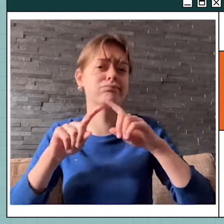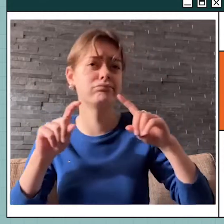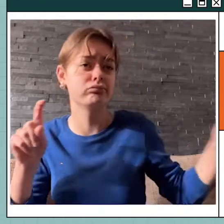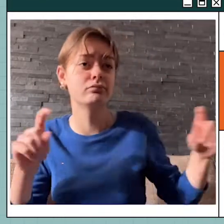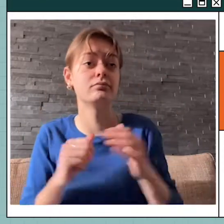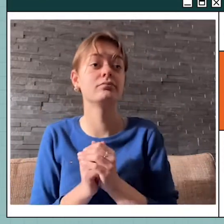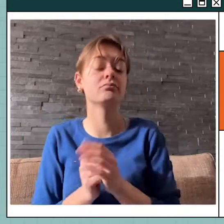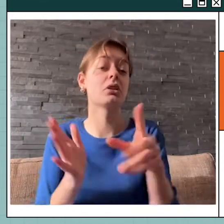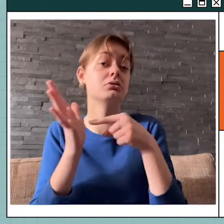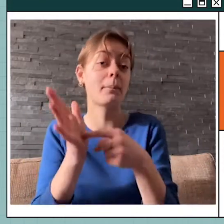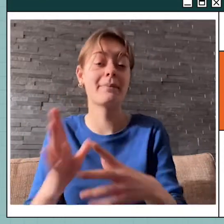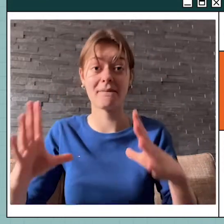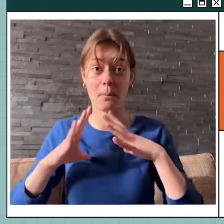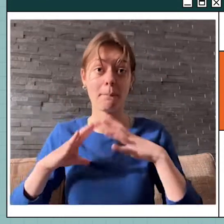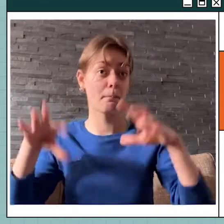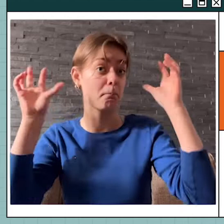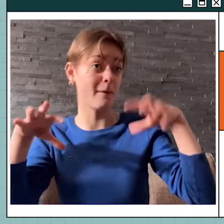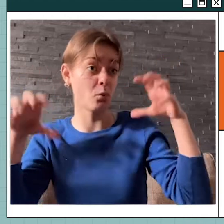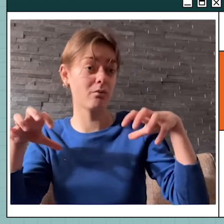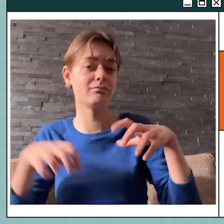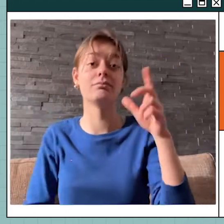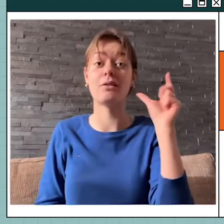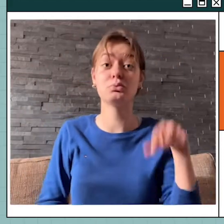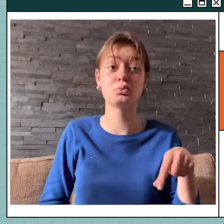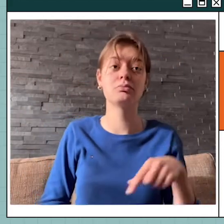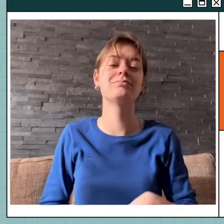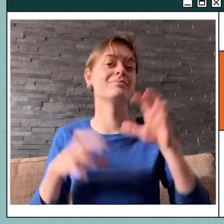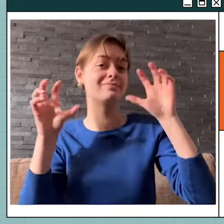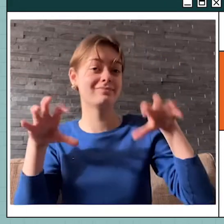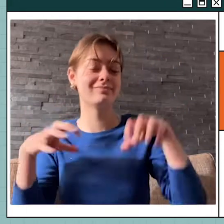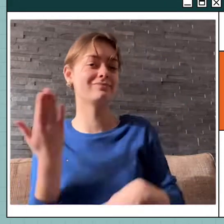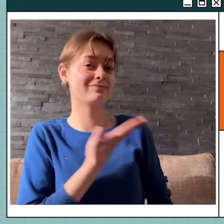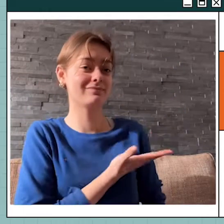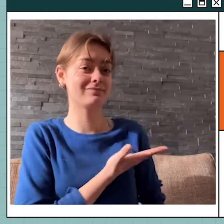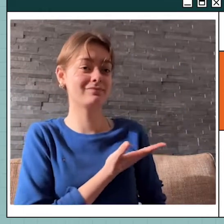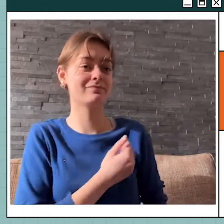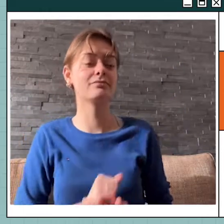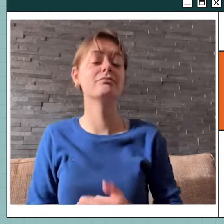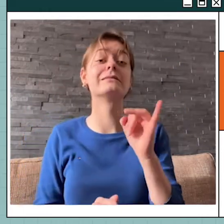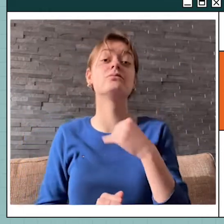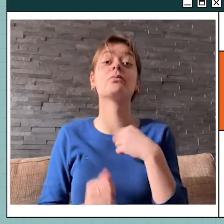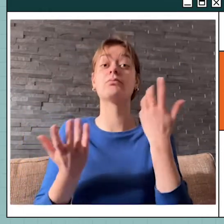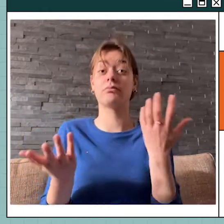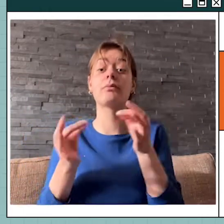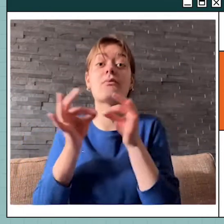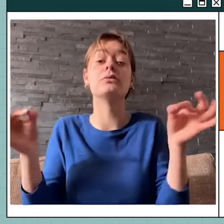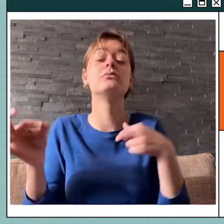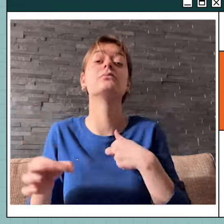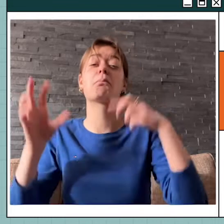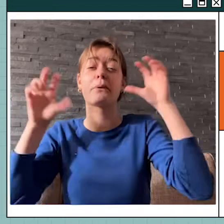etc. Par exemple, le verbe pleuvoir en langue des signes québécoise. Si je veux dire il